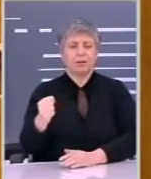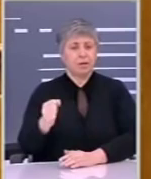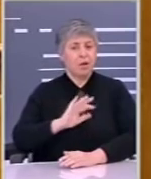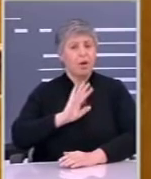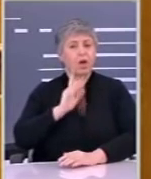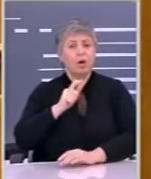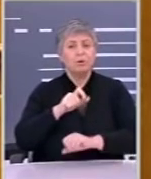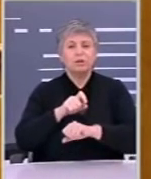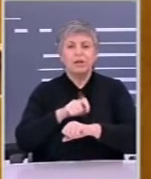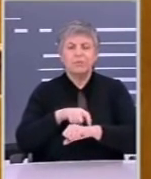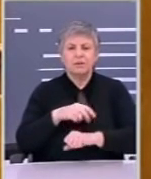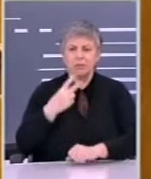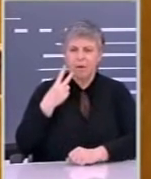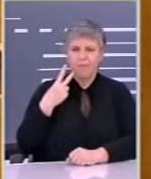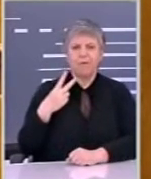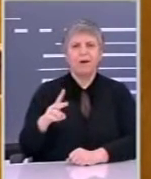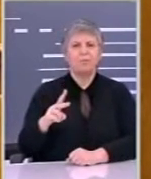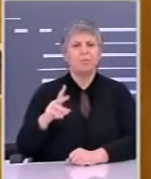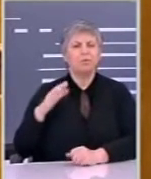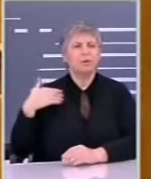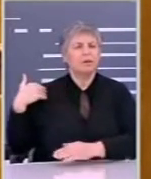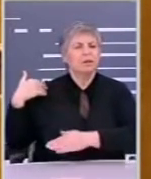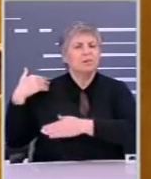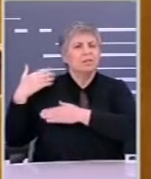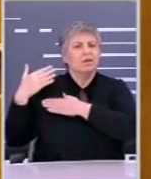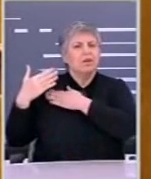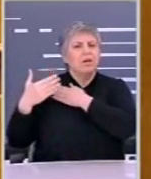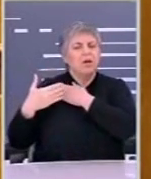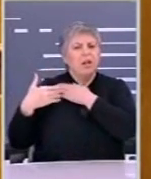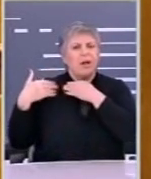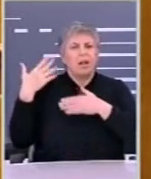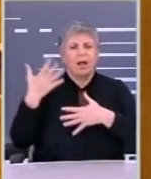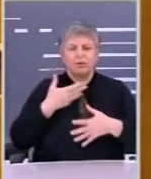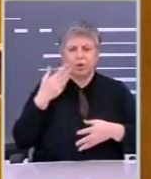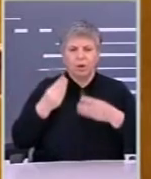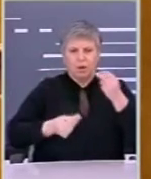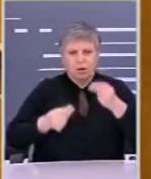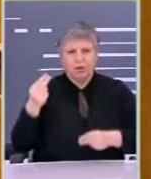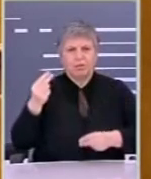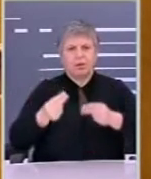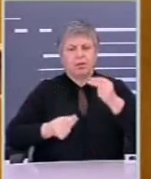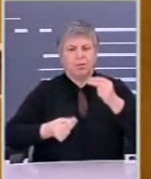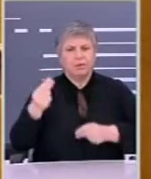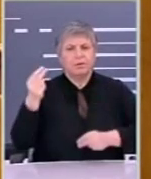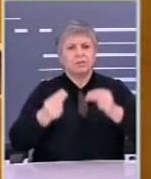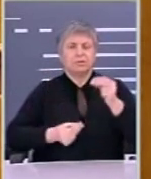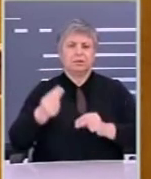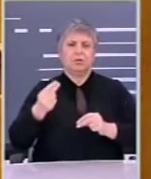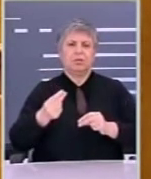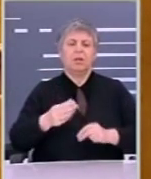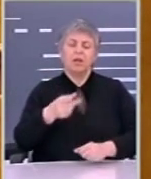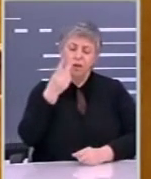τελευταία χρόνια θα συνεχιστεί. Αλλά όμως, για να επανέλθω σε αυτό που ξεκίνησα πριν, τις ώρες